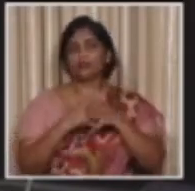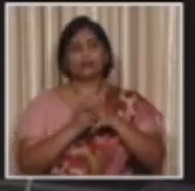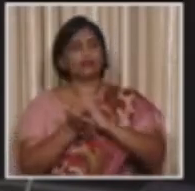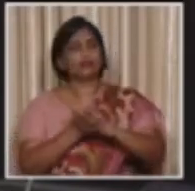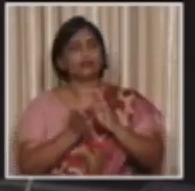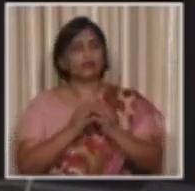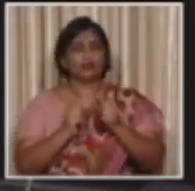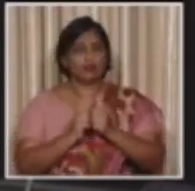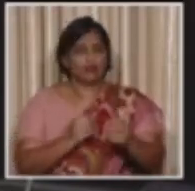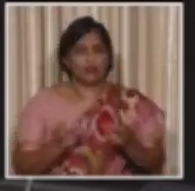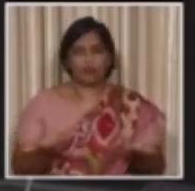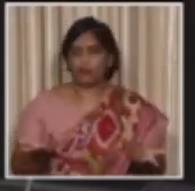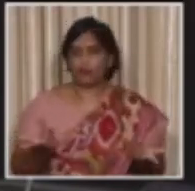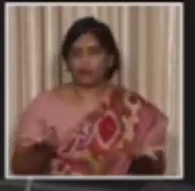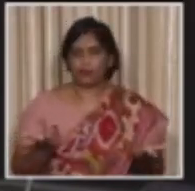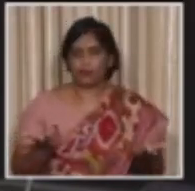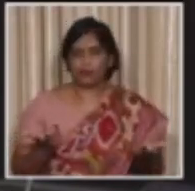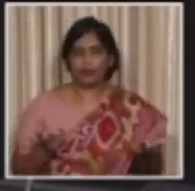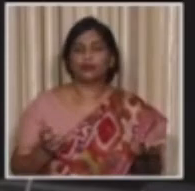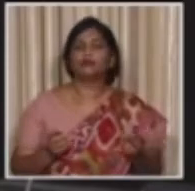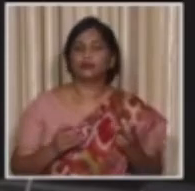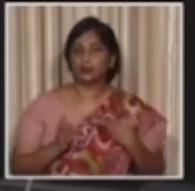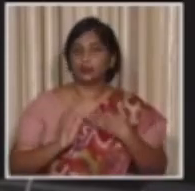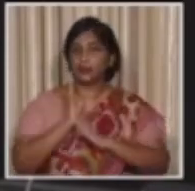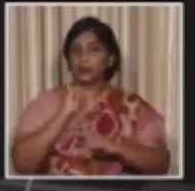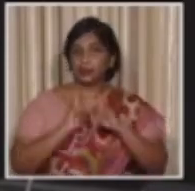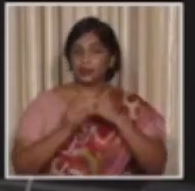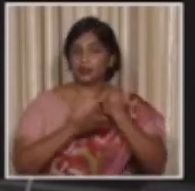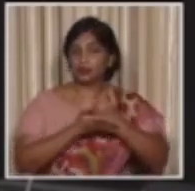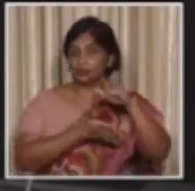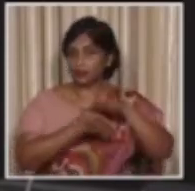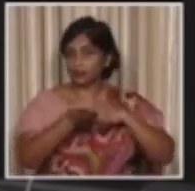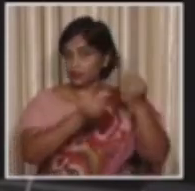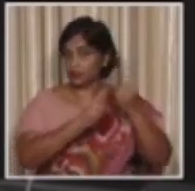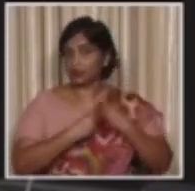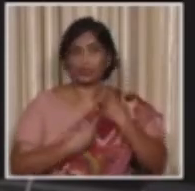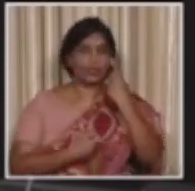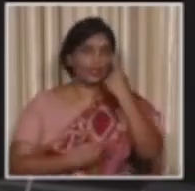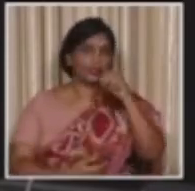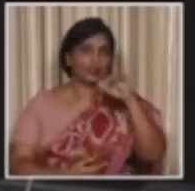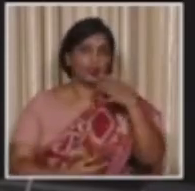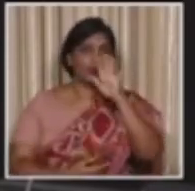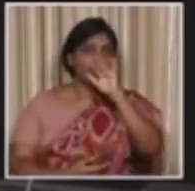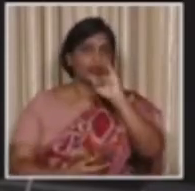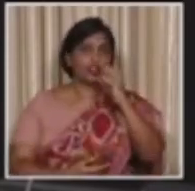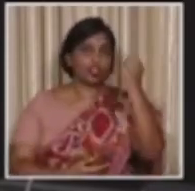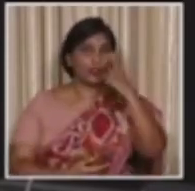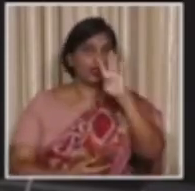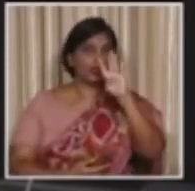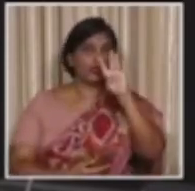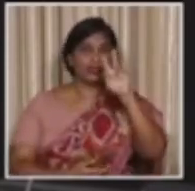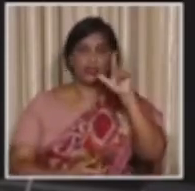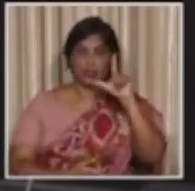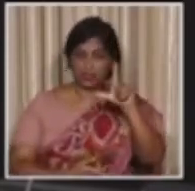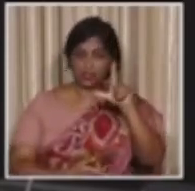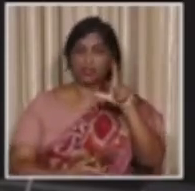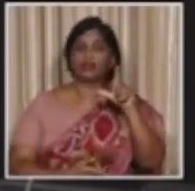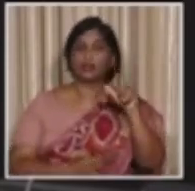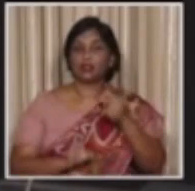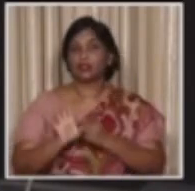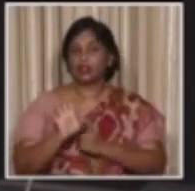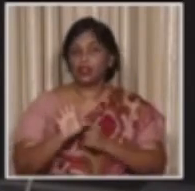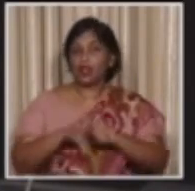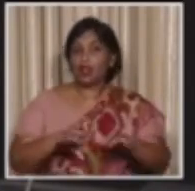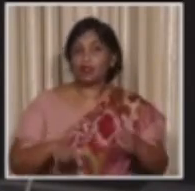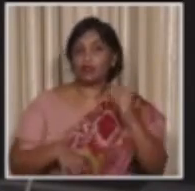ඇති ක්‍රියාමාර්ග කවරේද? අමාත්‍යංශයේ ලියලේවල තියෙන උත්තර 1956 අංක 47 දරන ස්ත්‍රීන් තරුණ අය ළමයින්